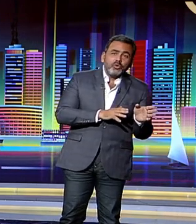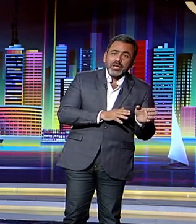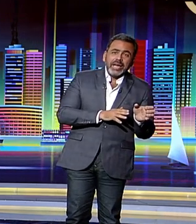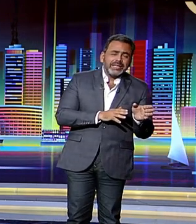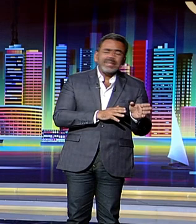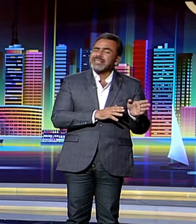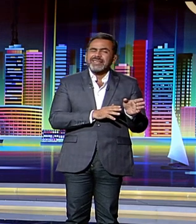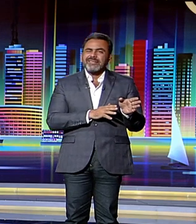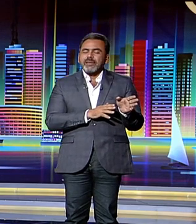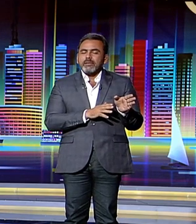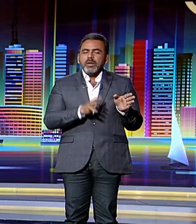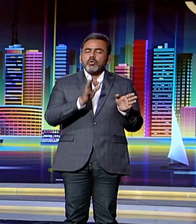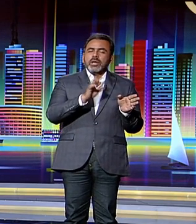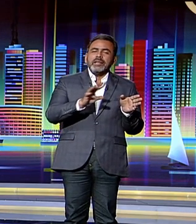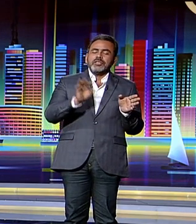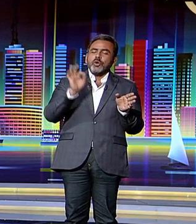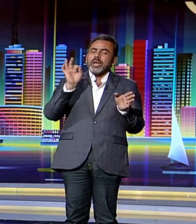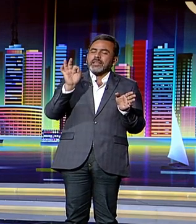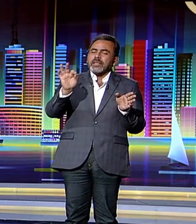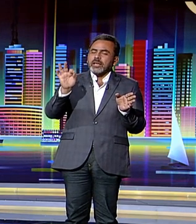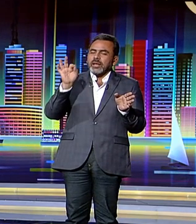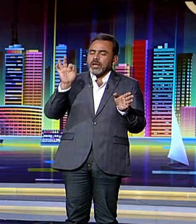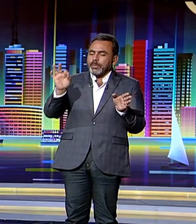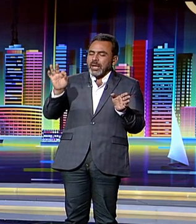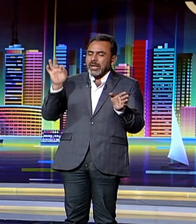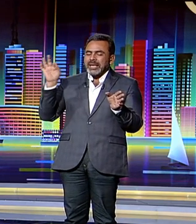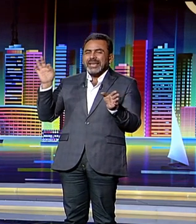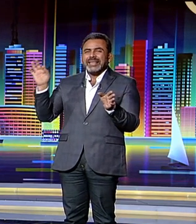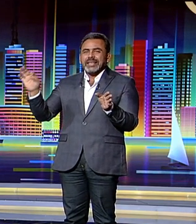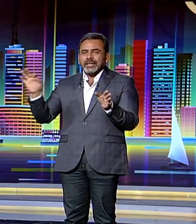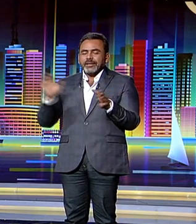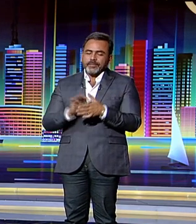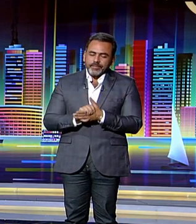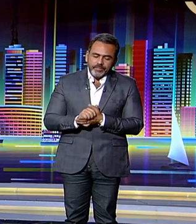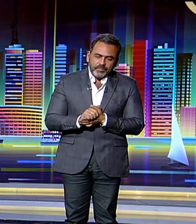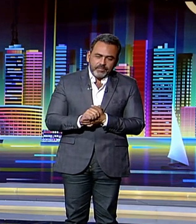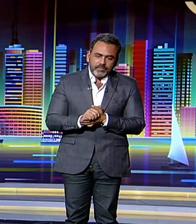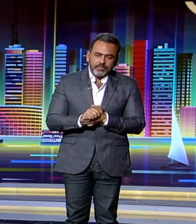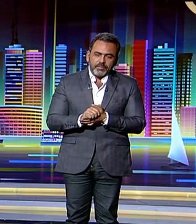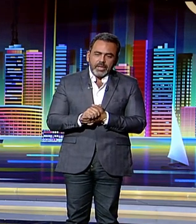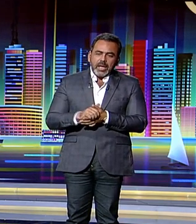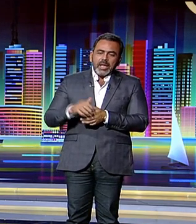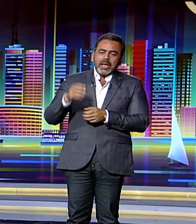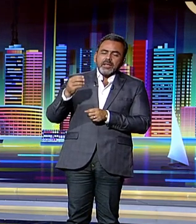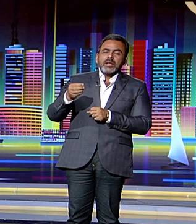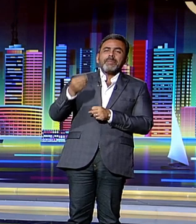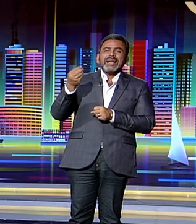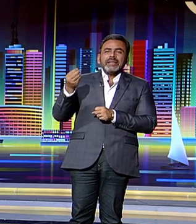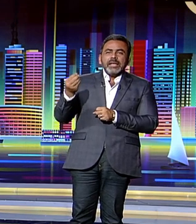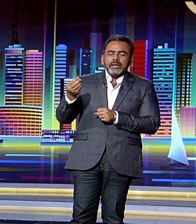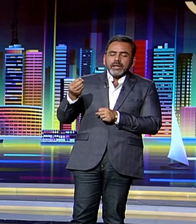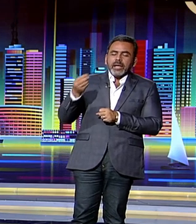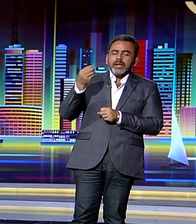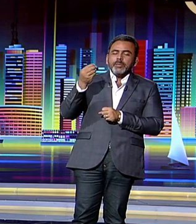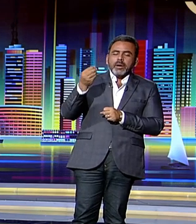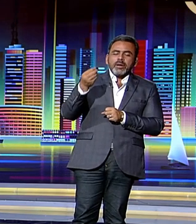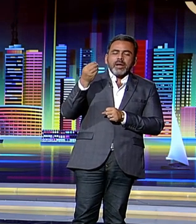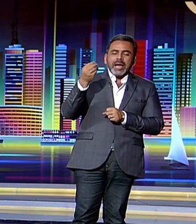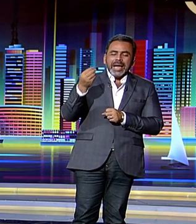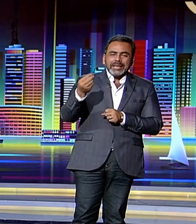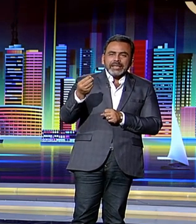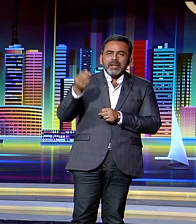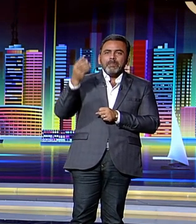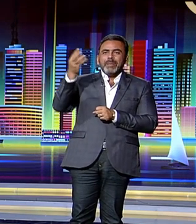هل ده محور الحديث محور الحديث هو 2 ا 2 2 ا ا كان